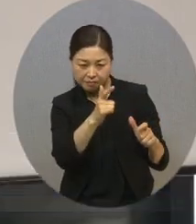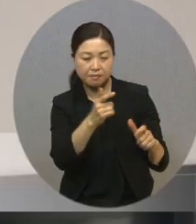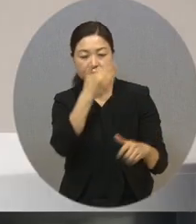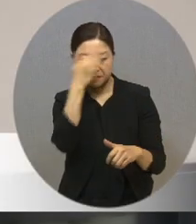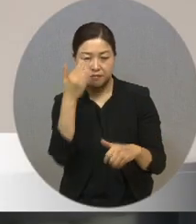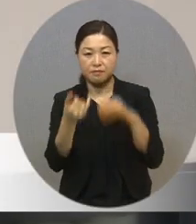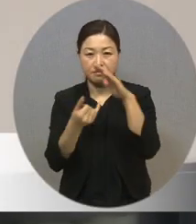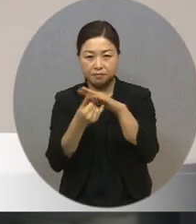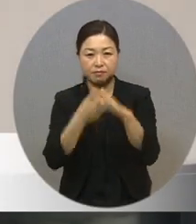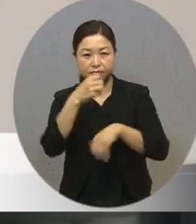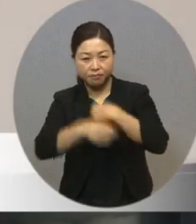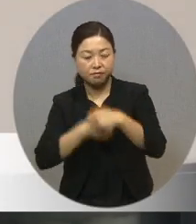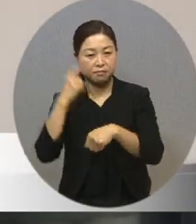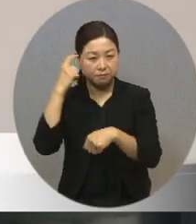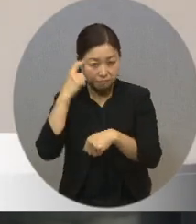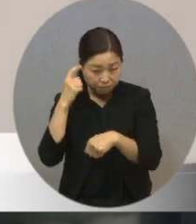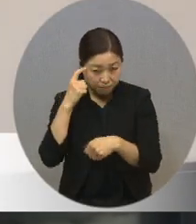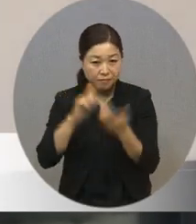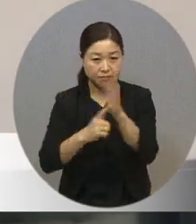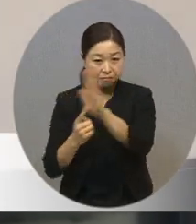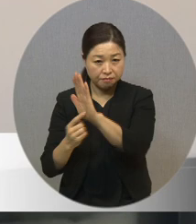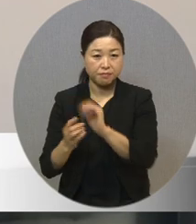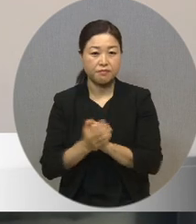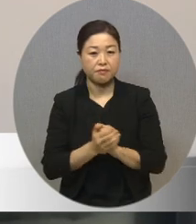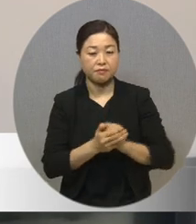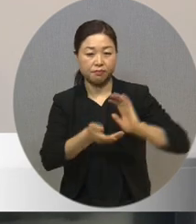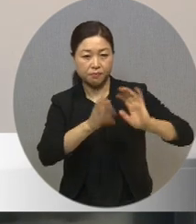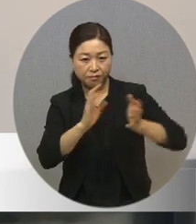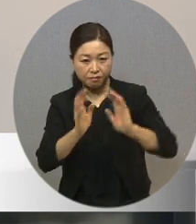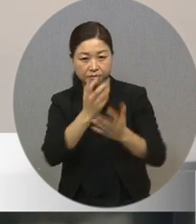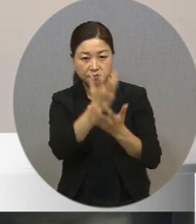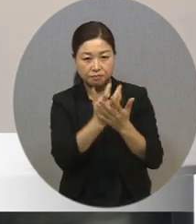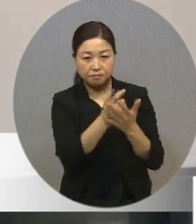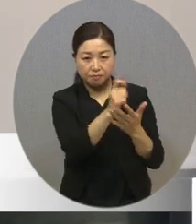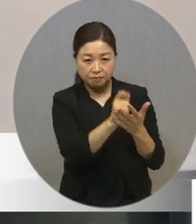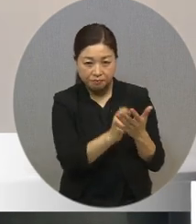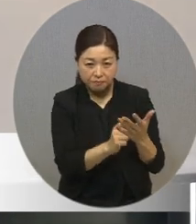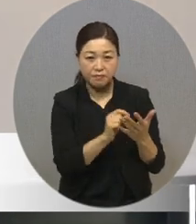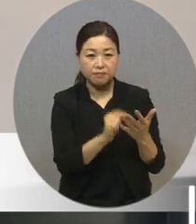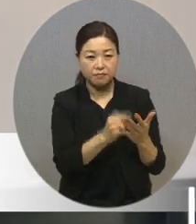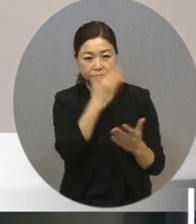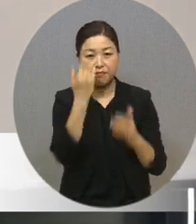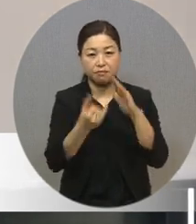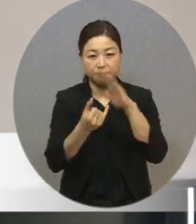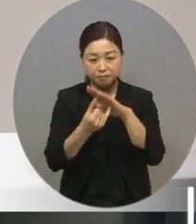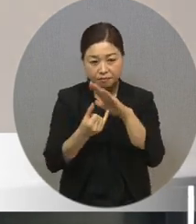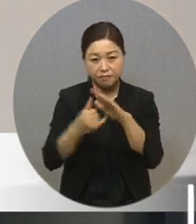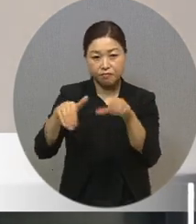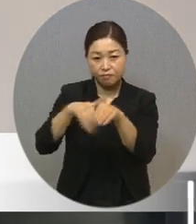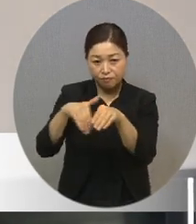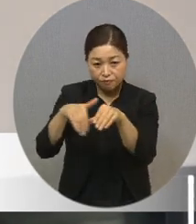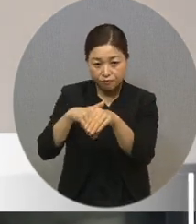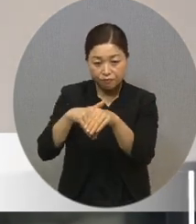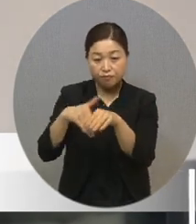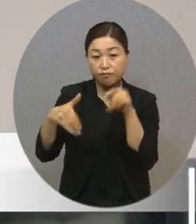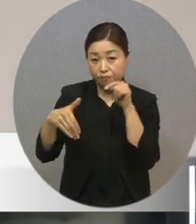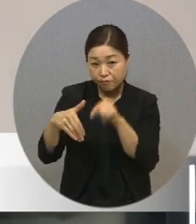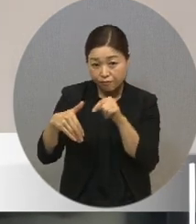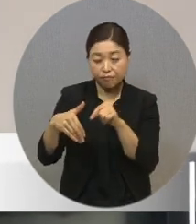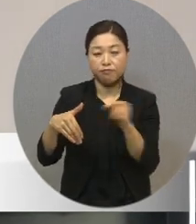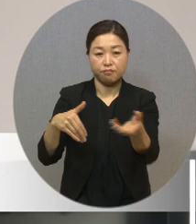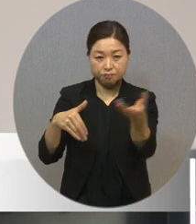이끌어냈습니다. 토론 자료를 작성하고 그걸 가지고서 이따 토론하면서 우리 청소년들한테 어떤 문화가